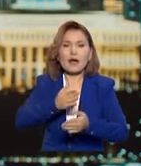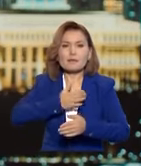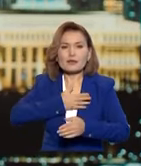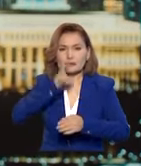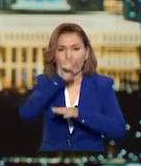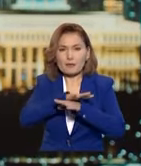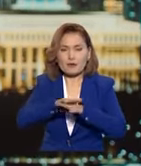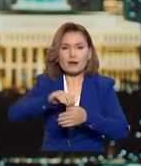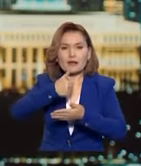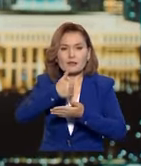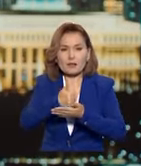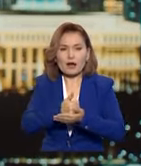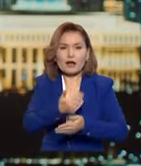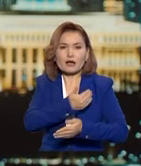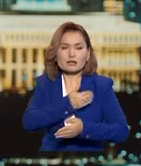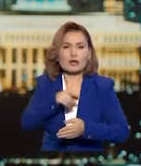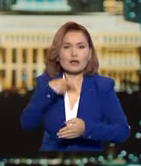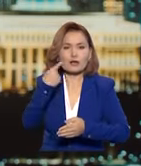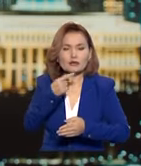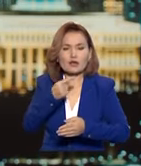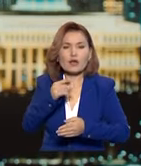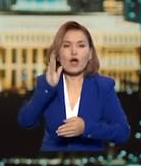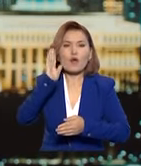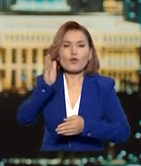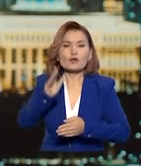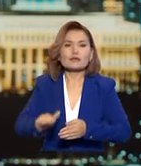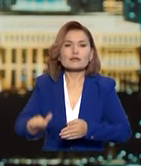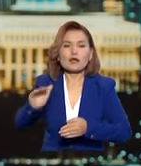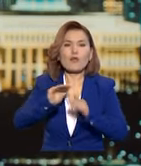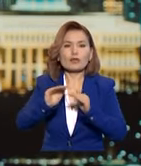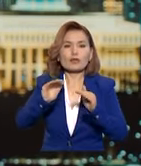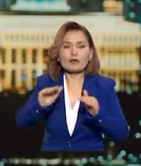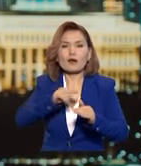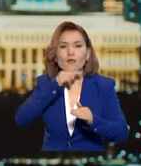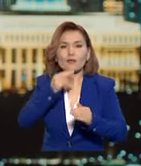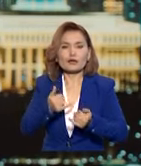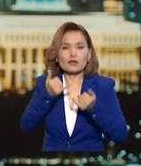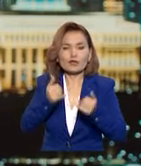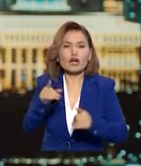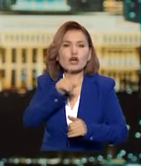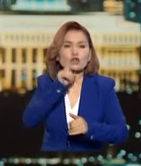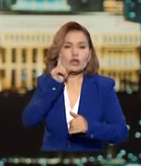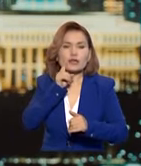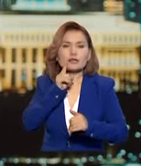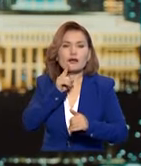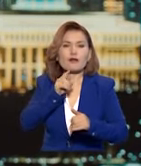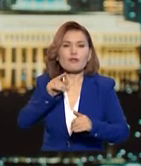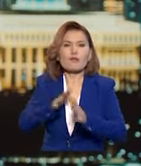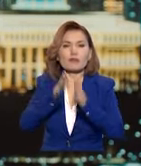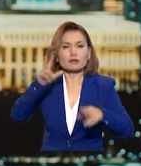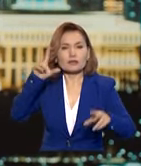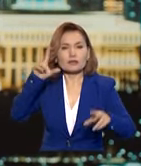ретінде өскелең ұрпақтың болашағына баса мән беремін. Жастарға зор үміт артамын.